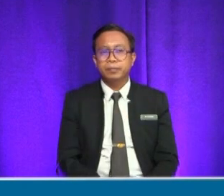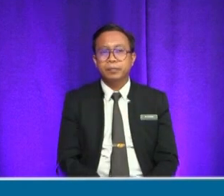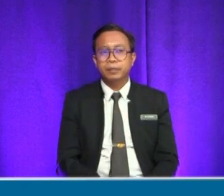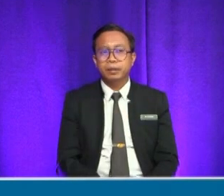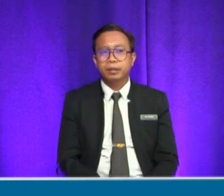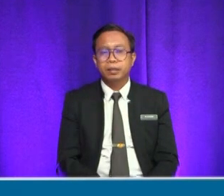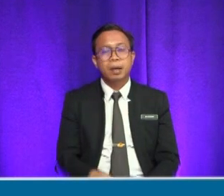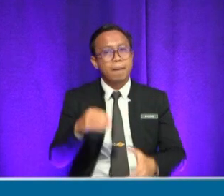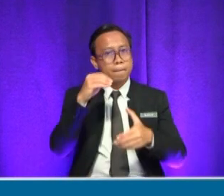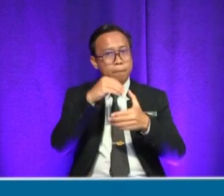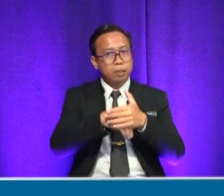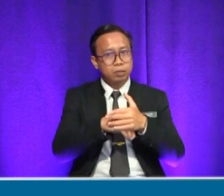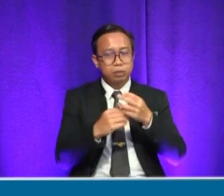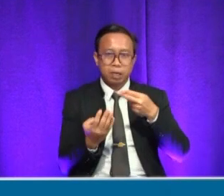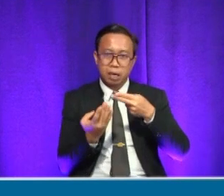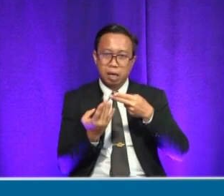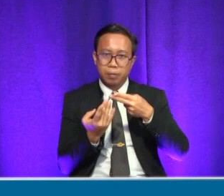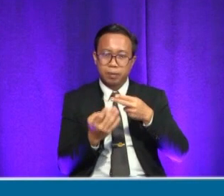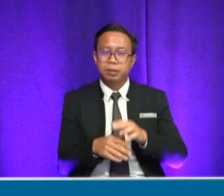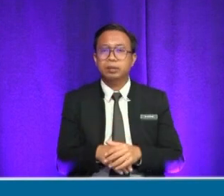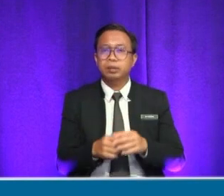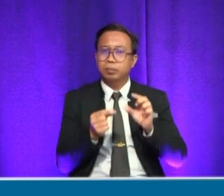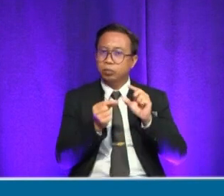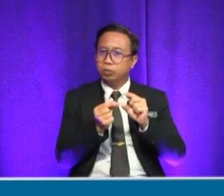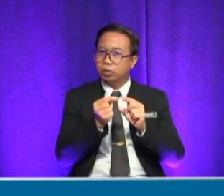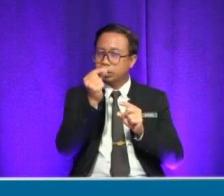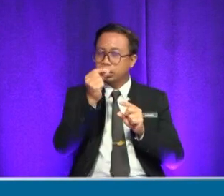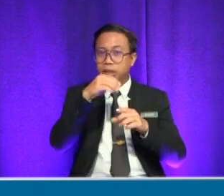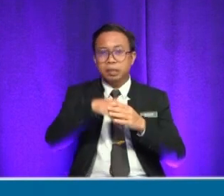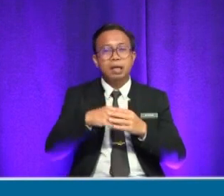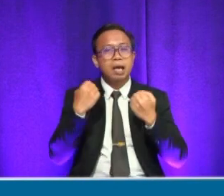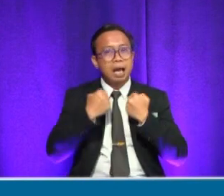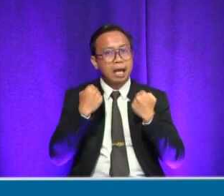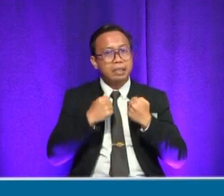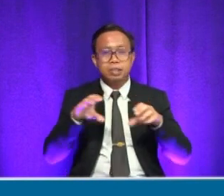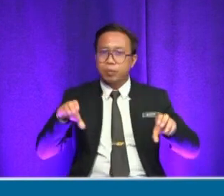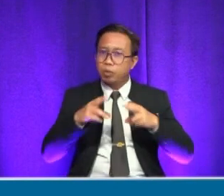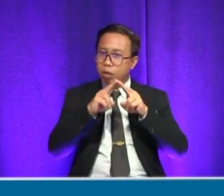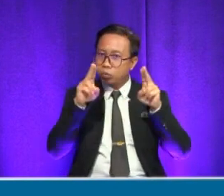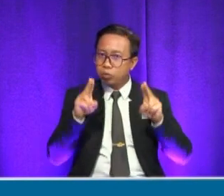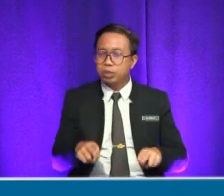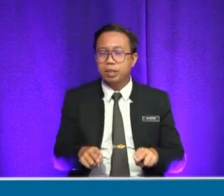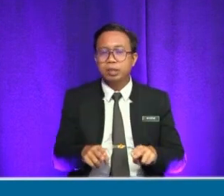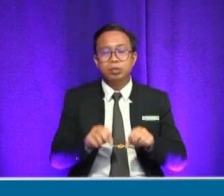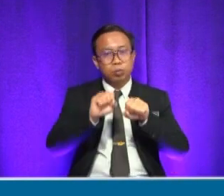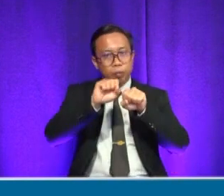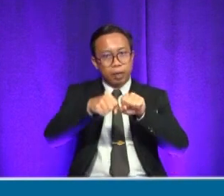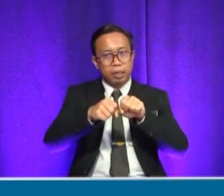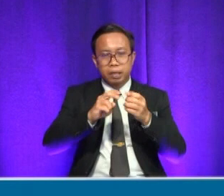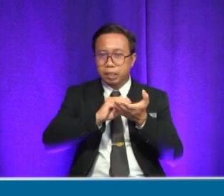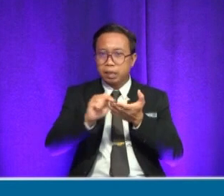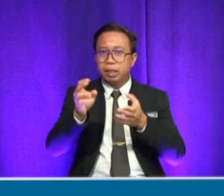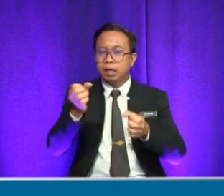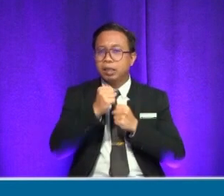Kemudian, masukkan sensor haba ataupun berbuli perasa dia ke dalam ais dan lakukan pengujian supaya kita nak pastikan sama ada nilai kita